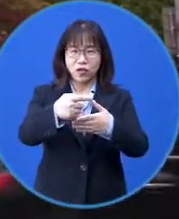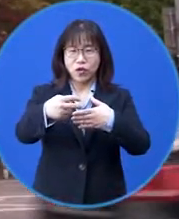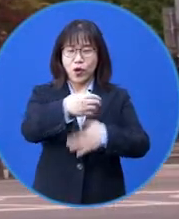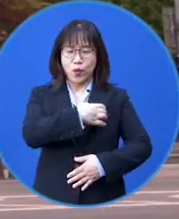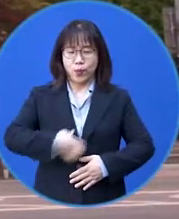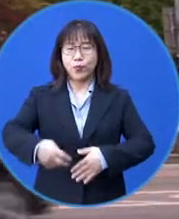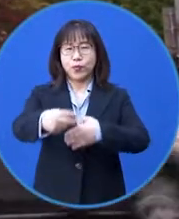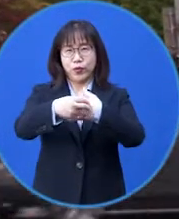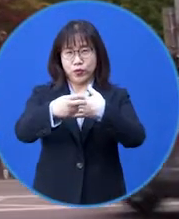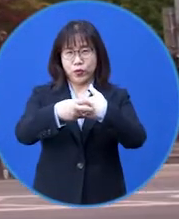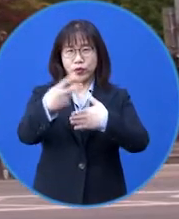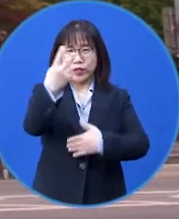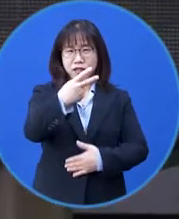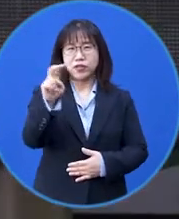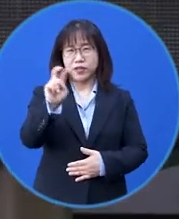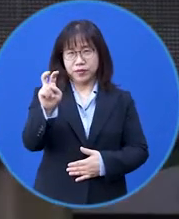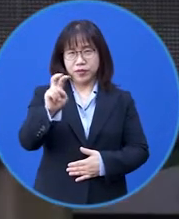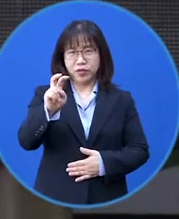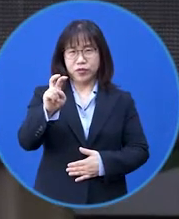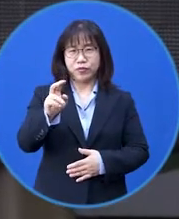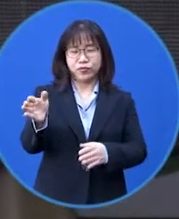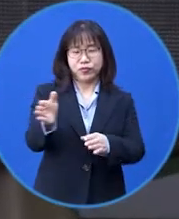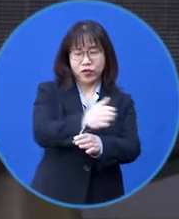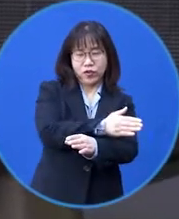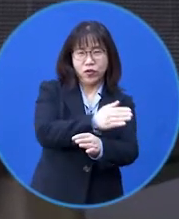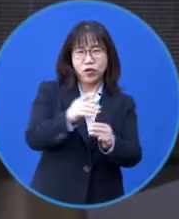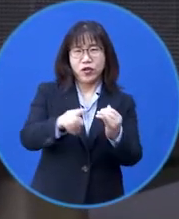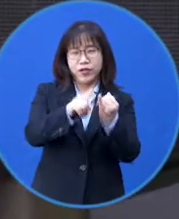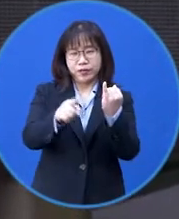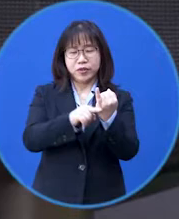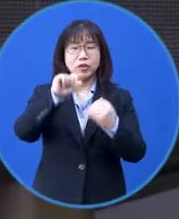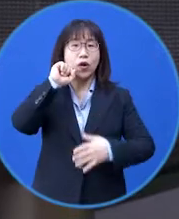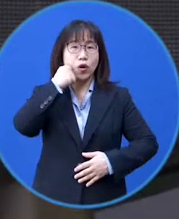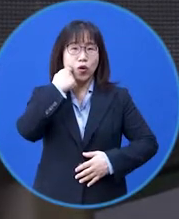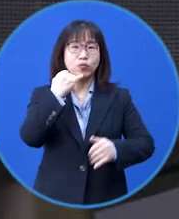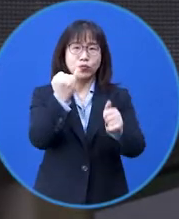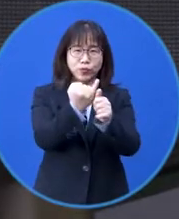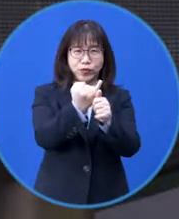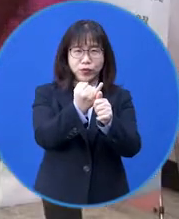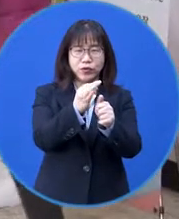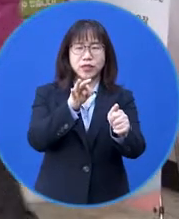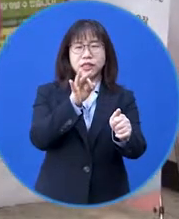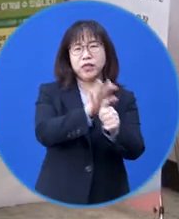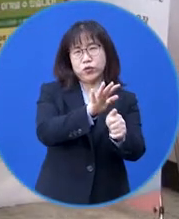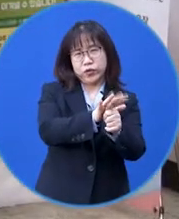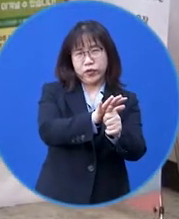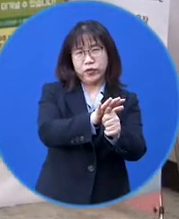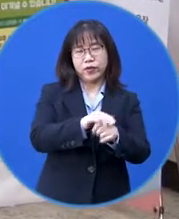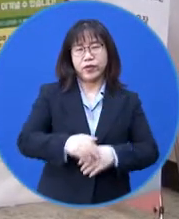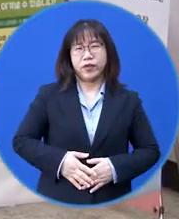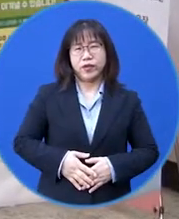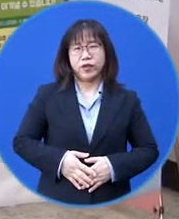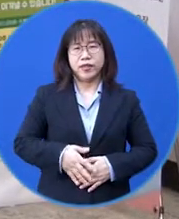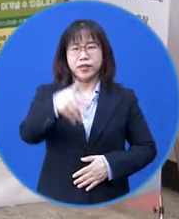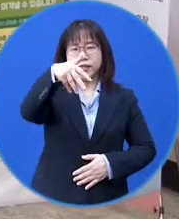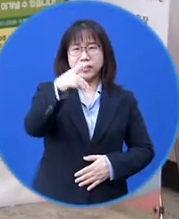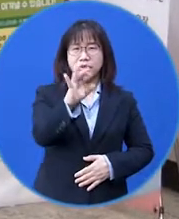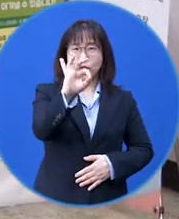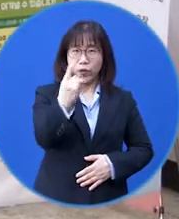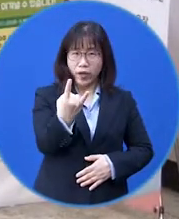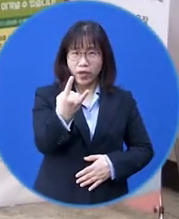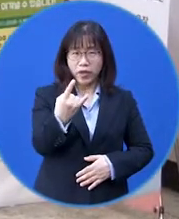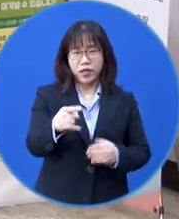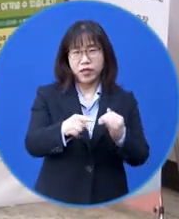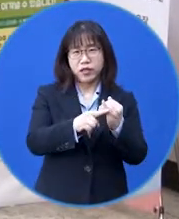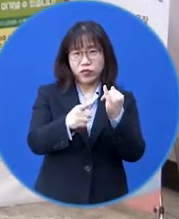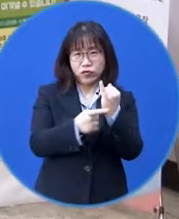강서보건소는 2020년 2월부터 서울형 난임부부 시술비 지원 사업을 시행하고 있습니다. 체외수정시술